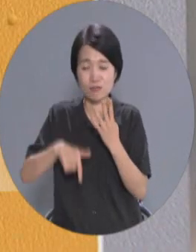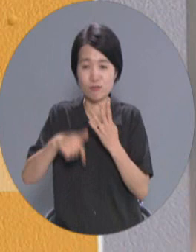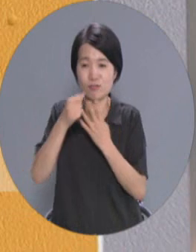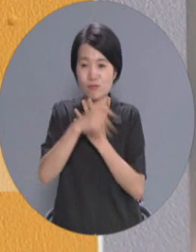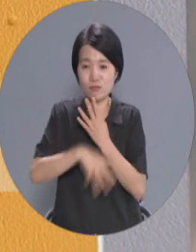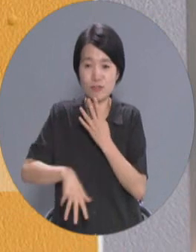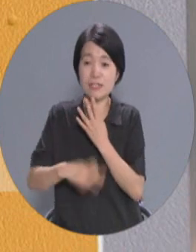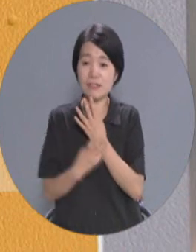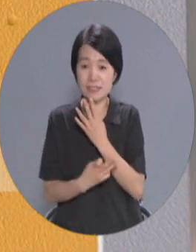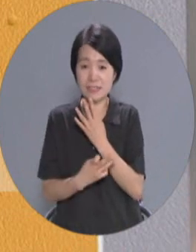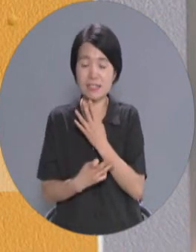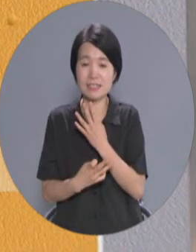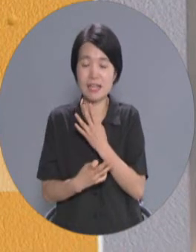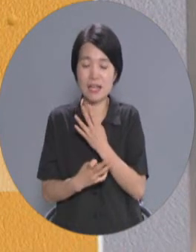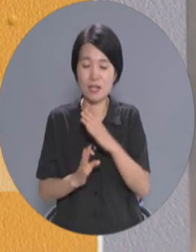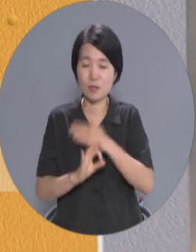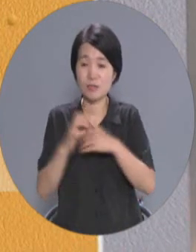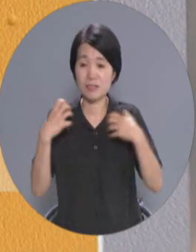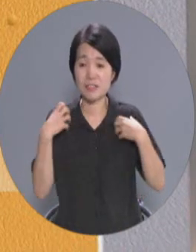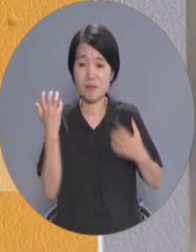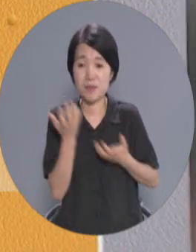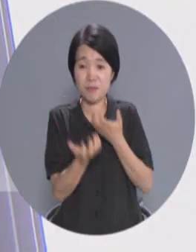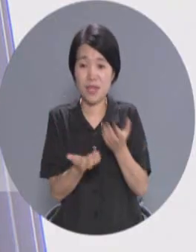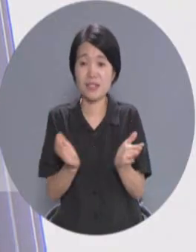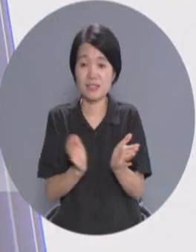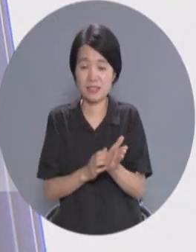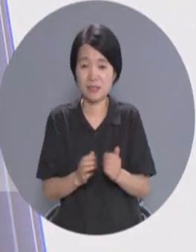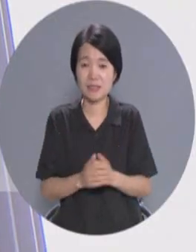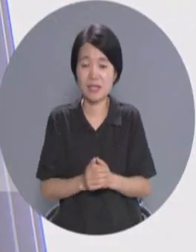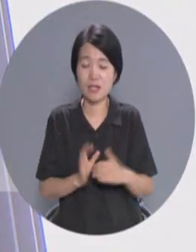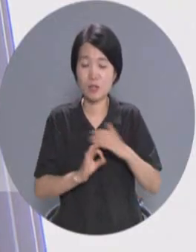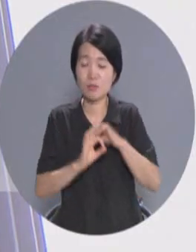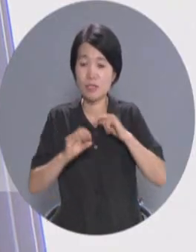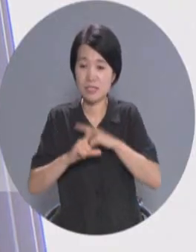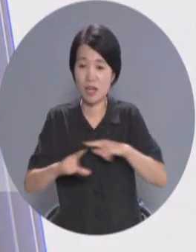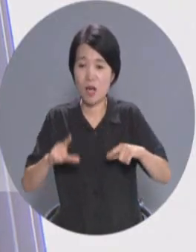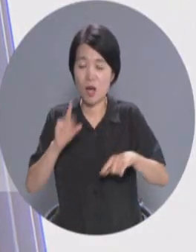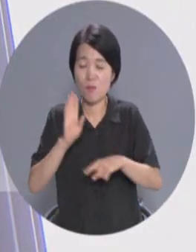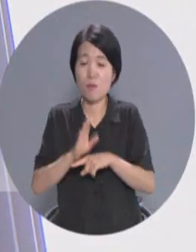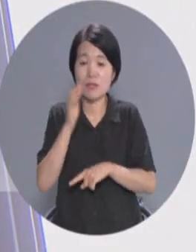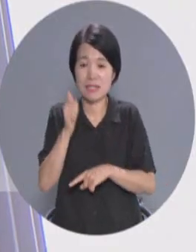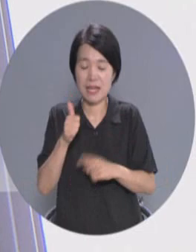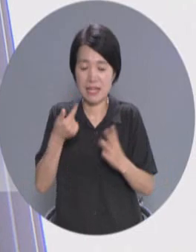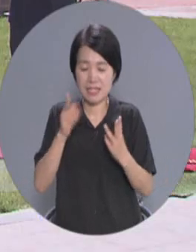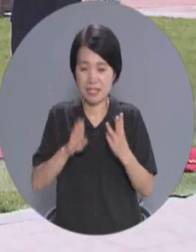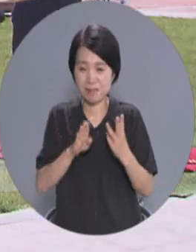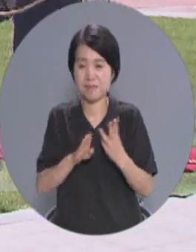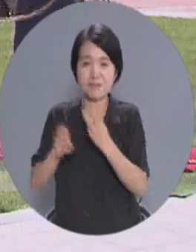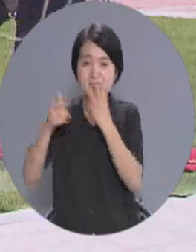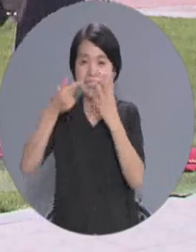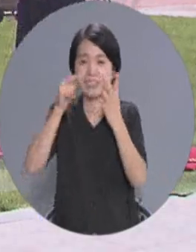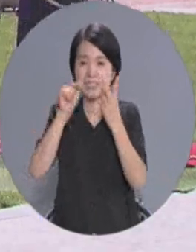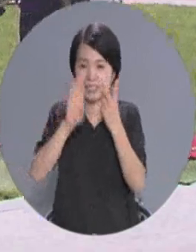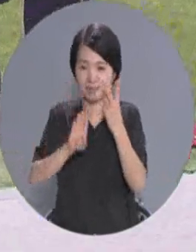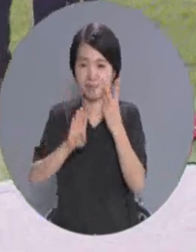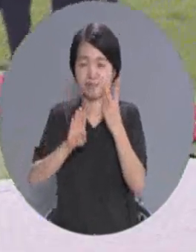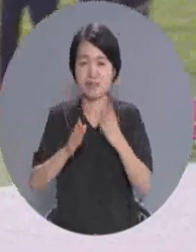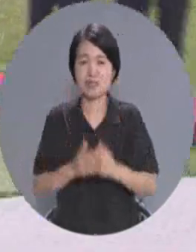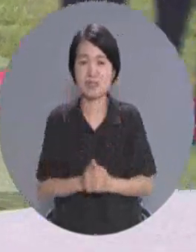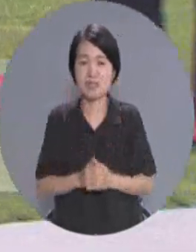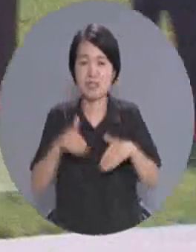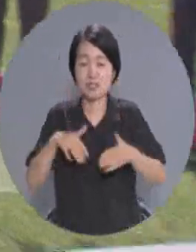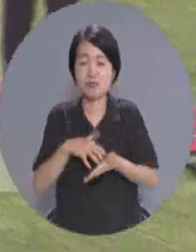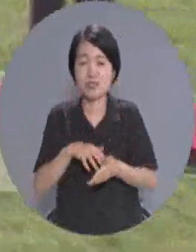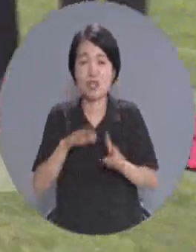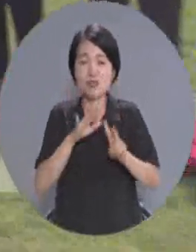부서가 동부청사에 배치됐습니다. 동부지역 본부장은 기존 3급에서 2급으로 상향됐고